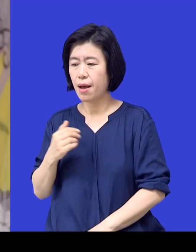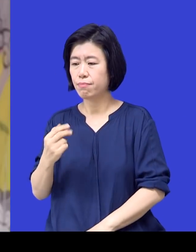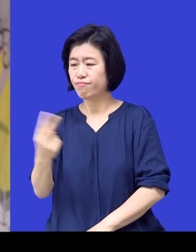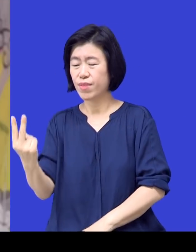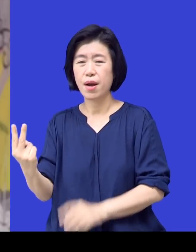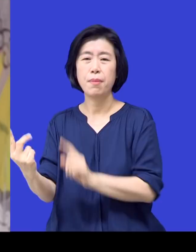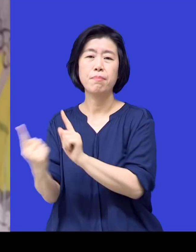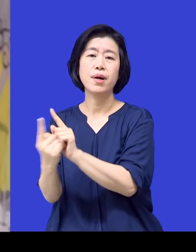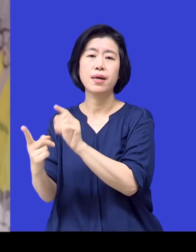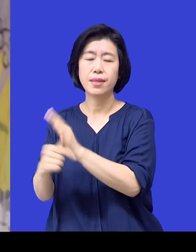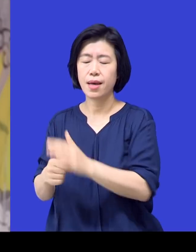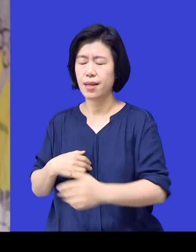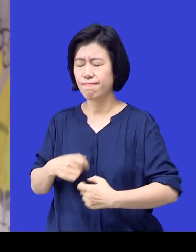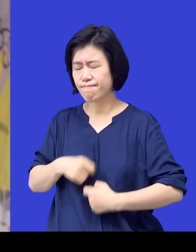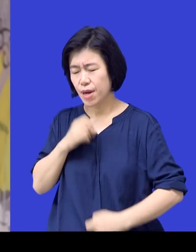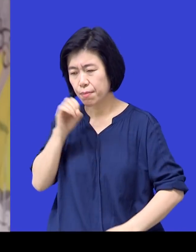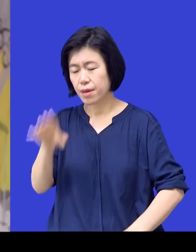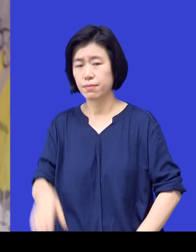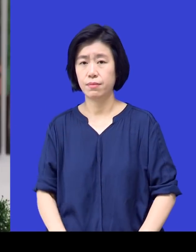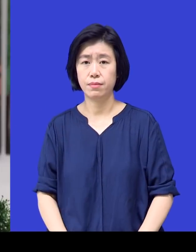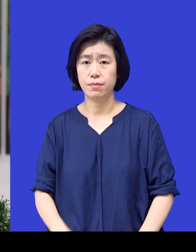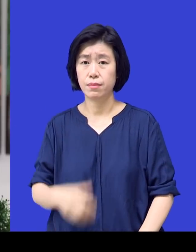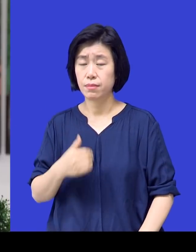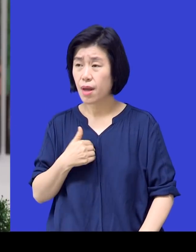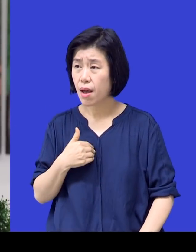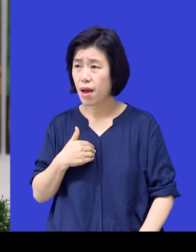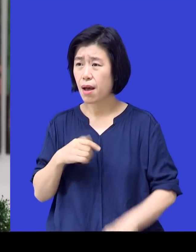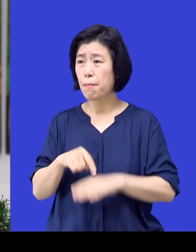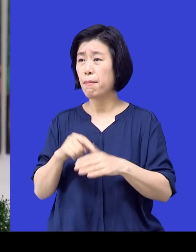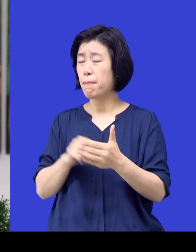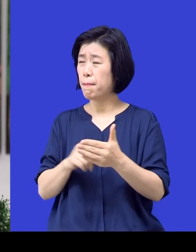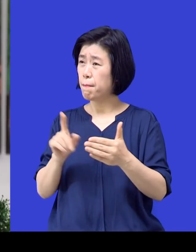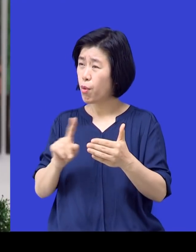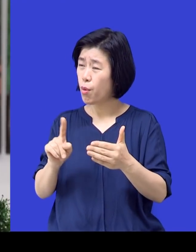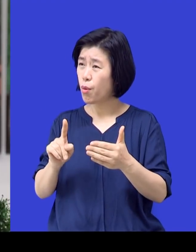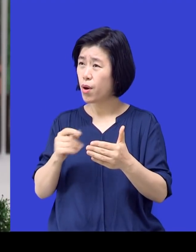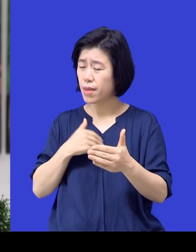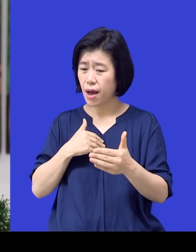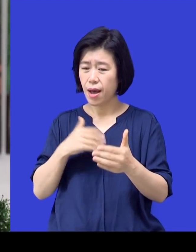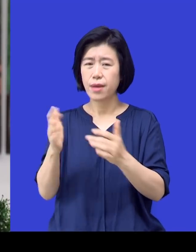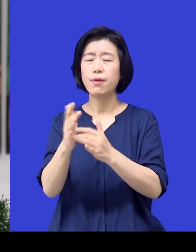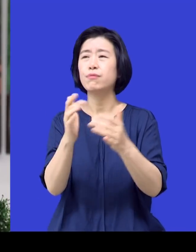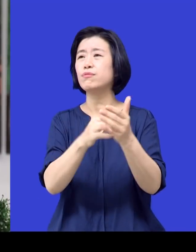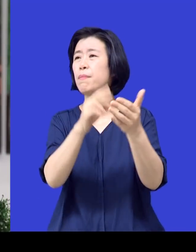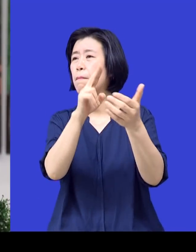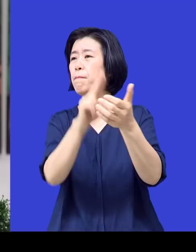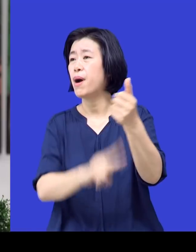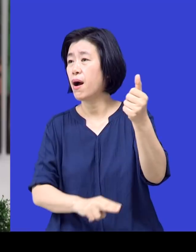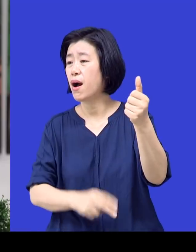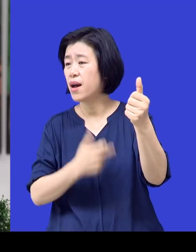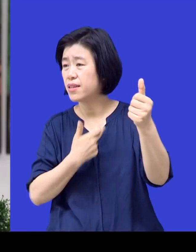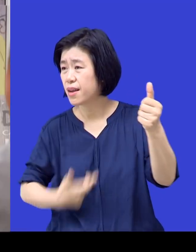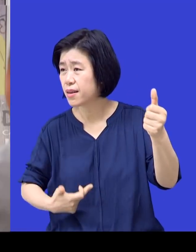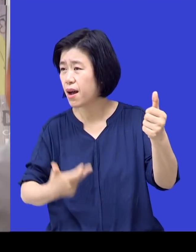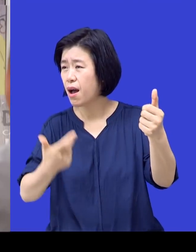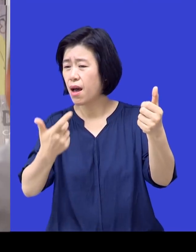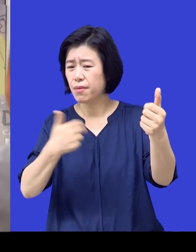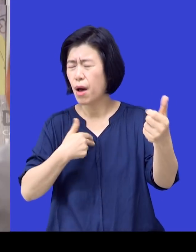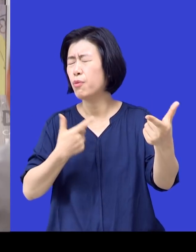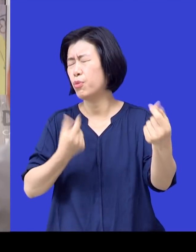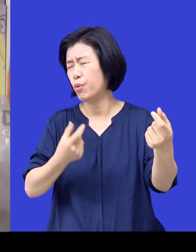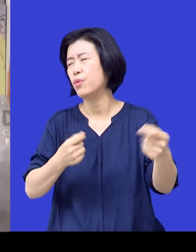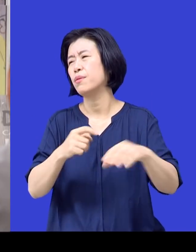나는 가룟 유다와 같은 마음이었다고. 예. 우리가 무슨 짓을 했는지 모를 정도로 이렇게 화가